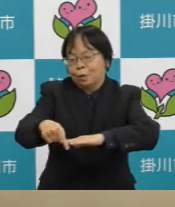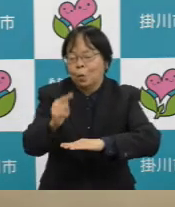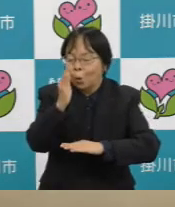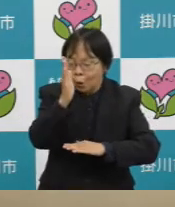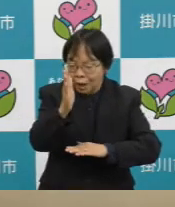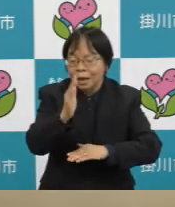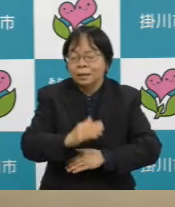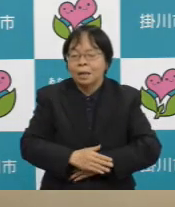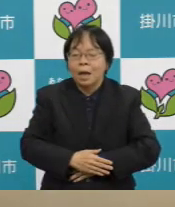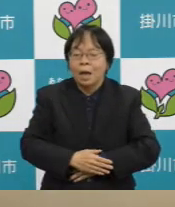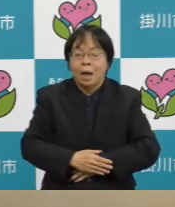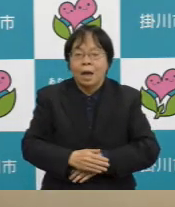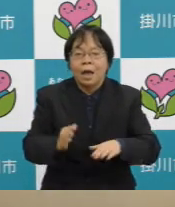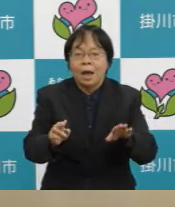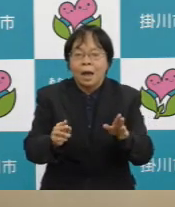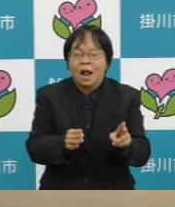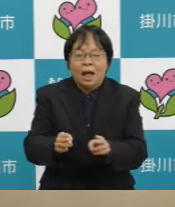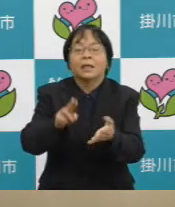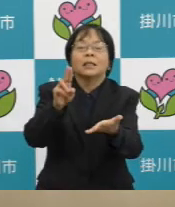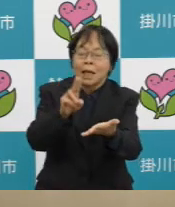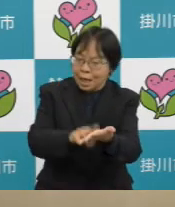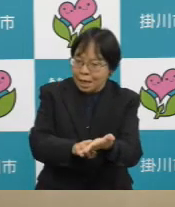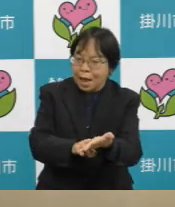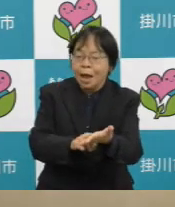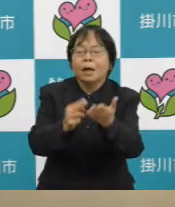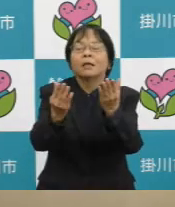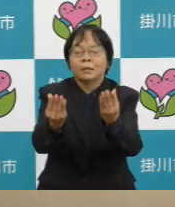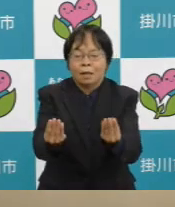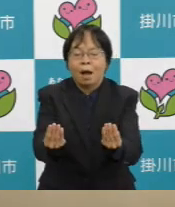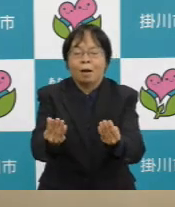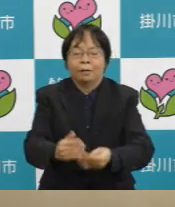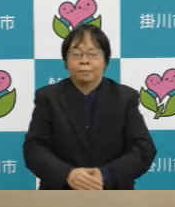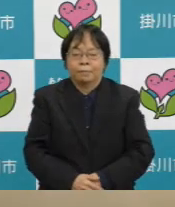まあ、制定ができたということであります。まあ、これはもう、